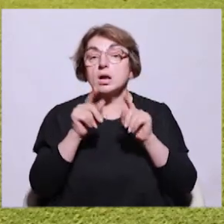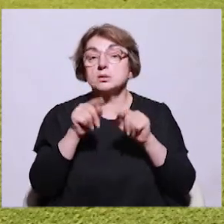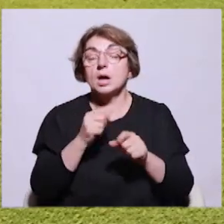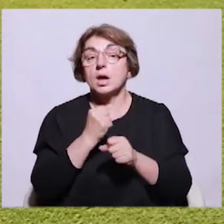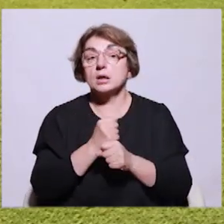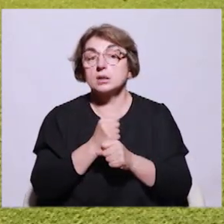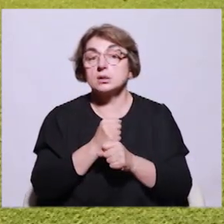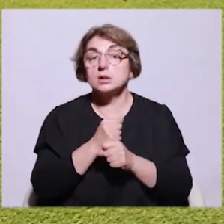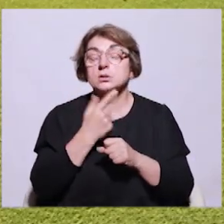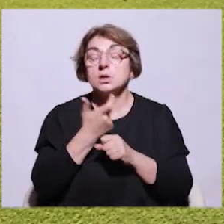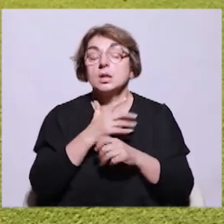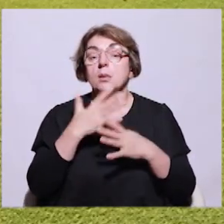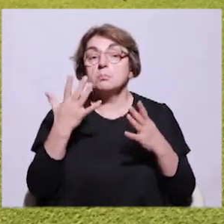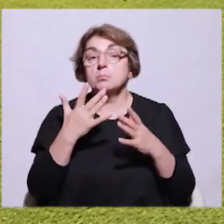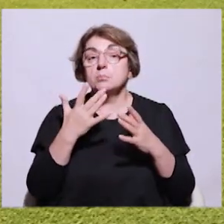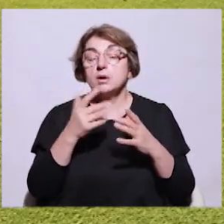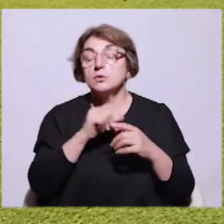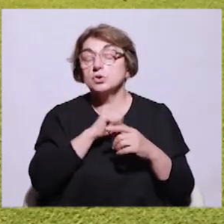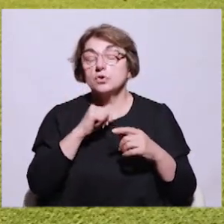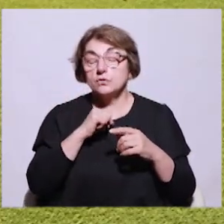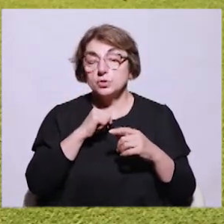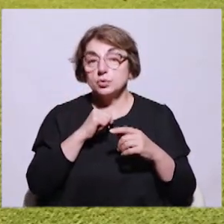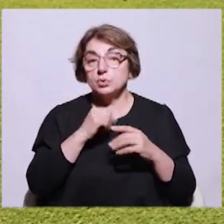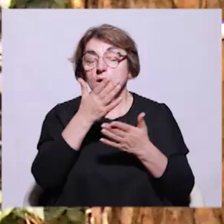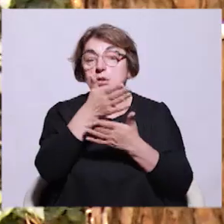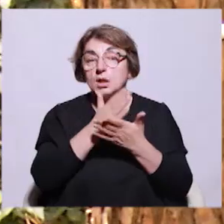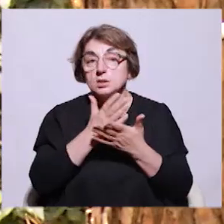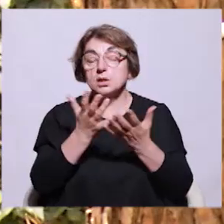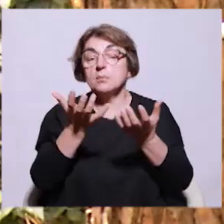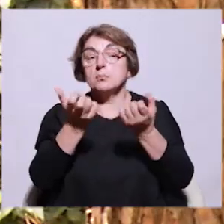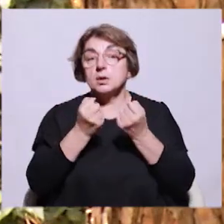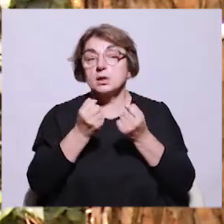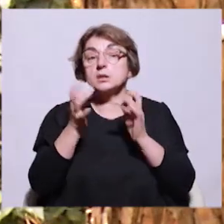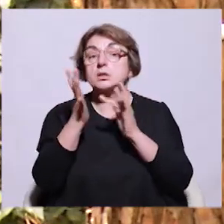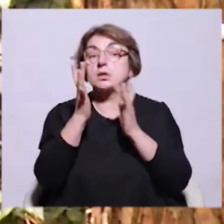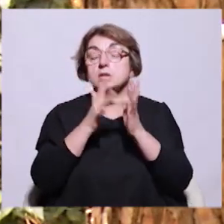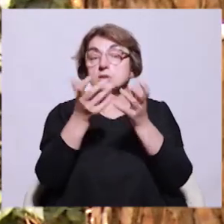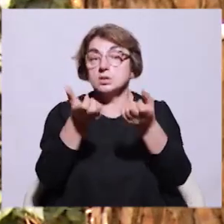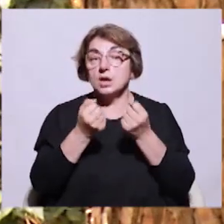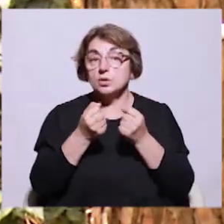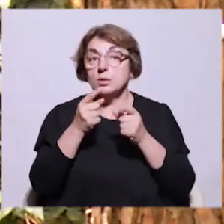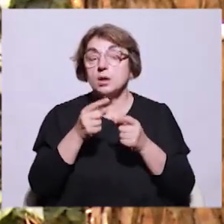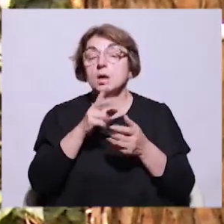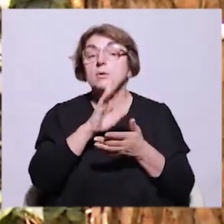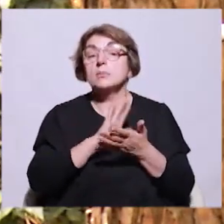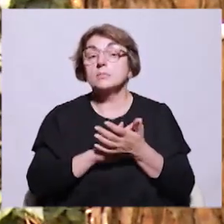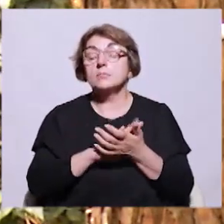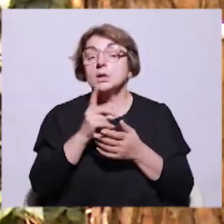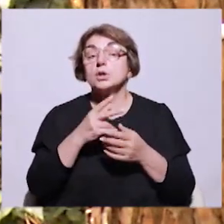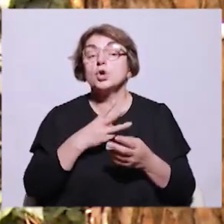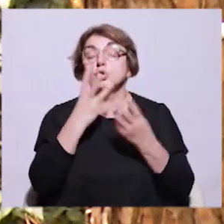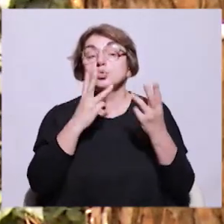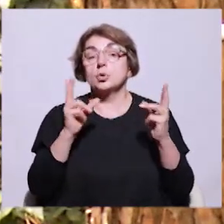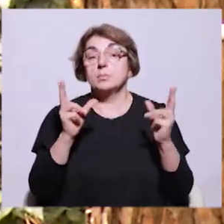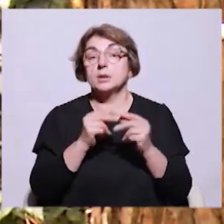და ძალიან დიდი ნაწილი მოაქციეს ქრისტიანებად. მათ ჰქონდათ თითქოს მისია, რომ მათი სულები ეხსნათ